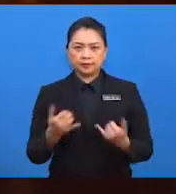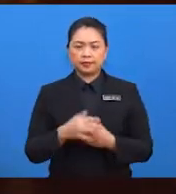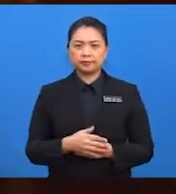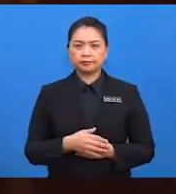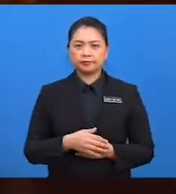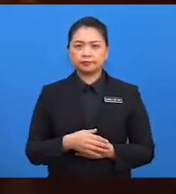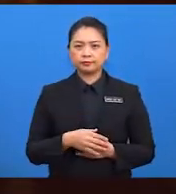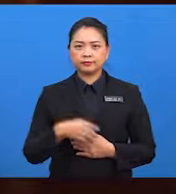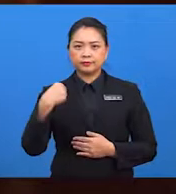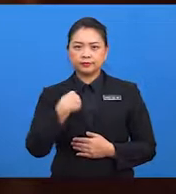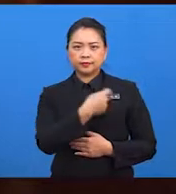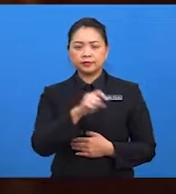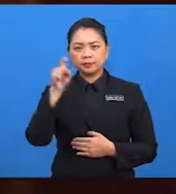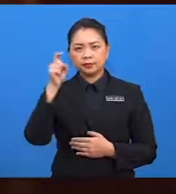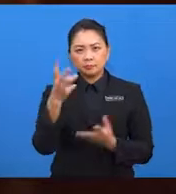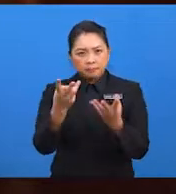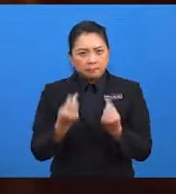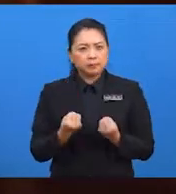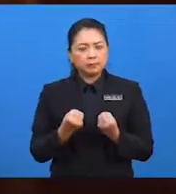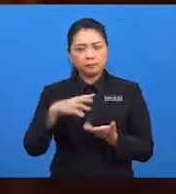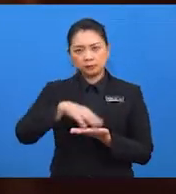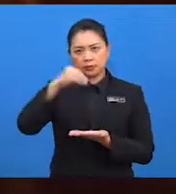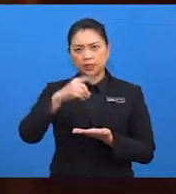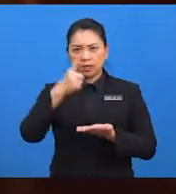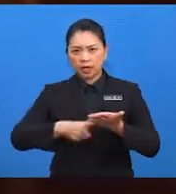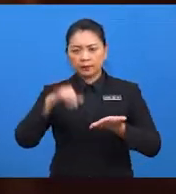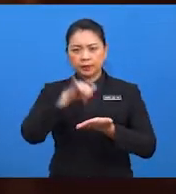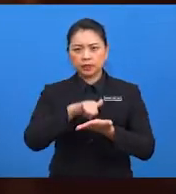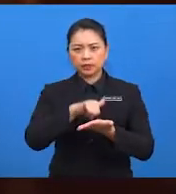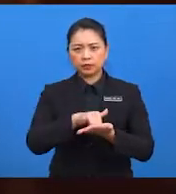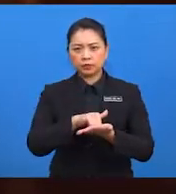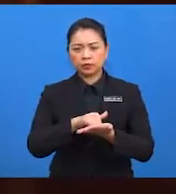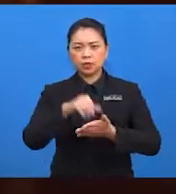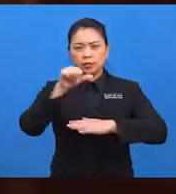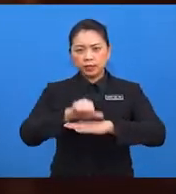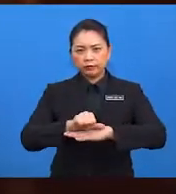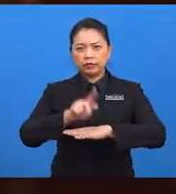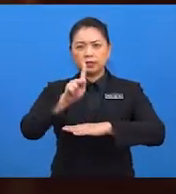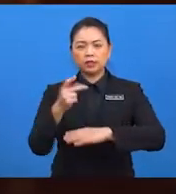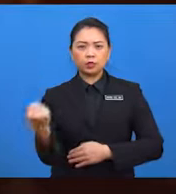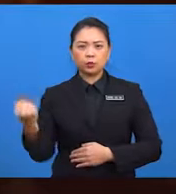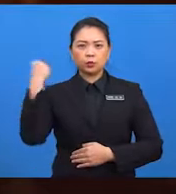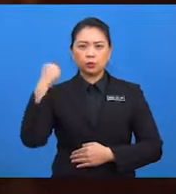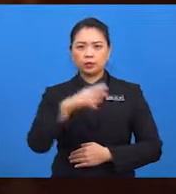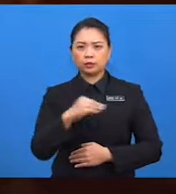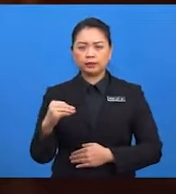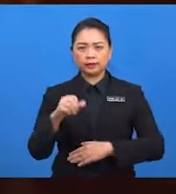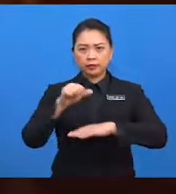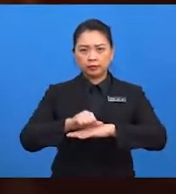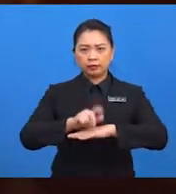Sekarang kita hendak mempelajari apa itu alkali kuat dan